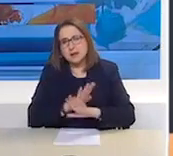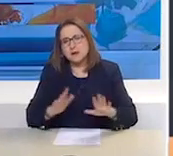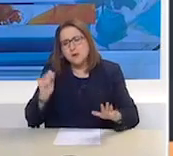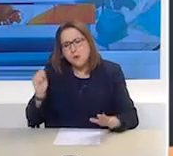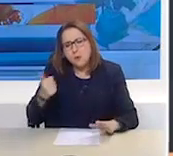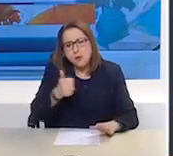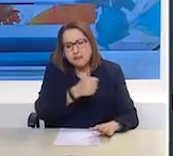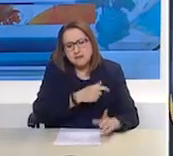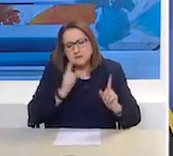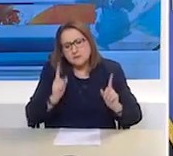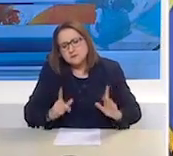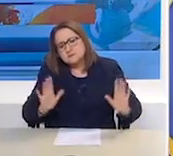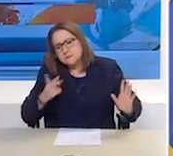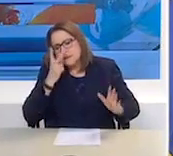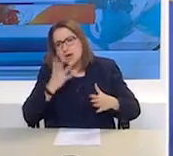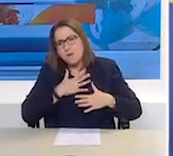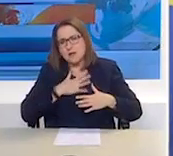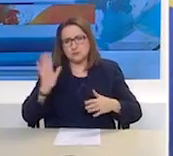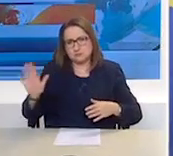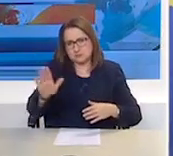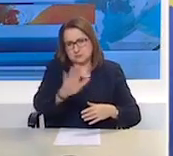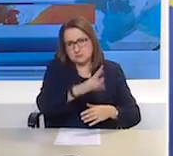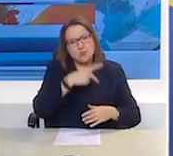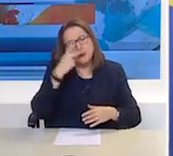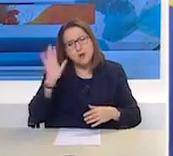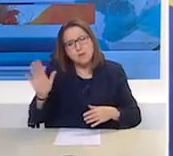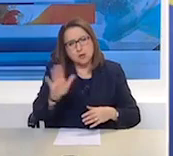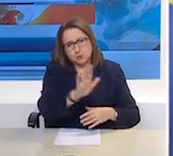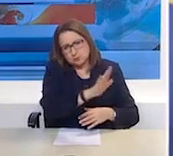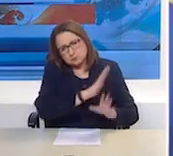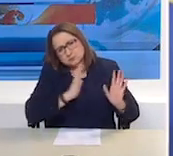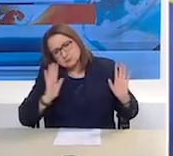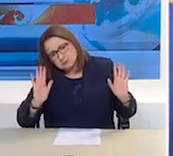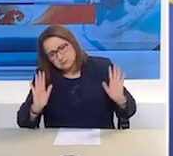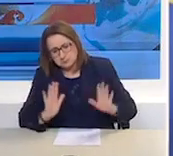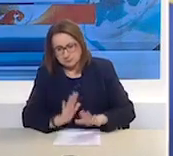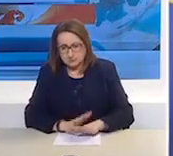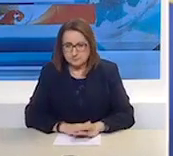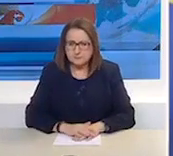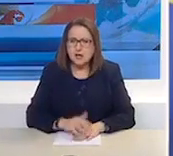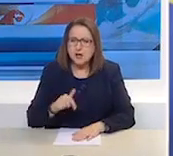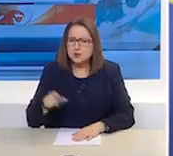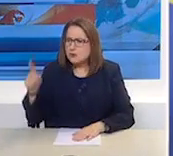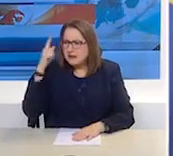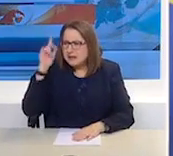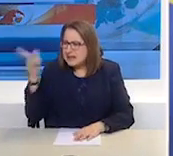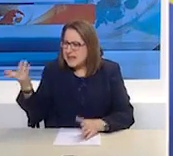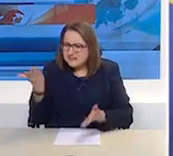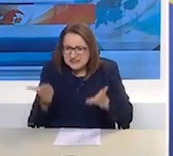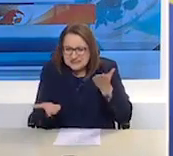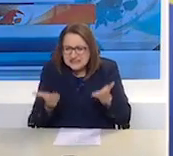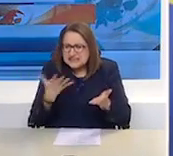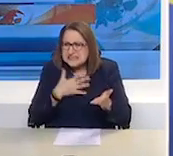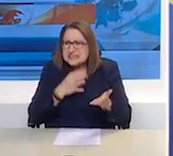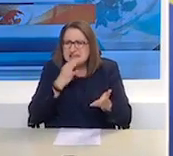ατομικής επιλογής και ευθύνης. Τώρα, η αλήθεια μου, δεν αντιλαμβάνομαι πώς συγκρίνεται το ζήτημα της μουσικής και